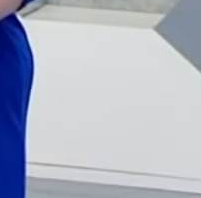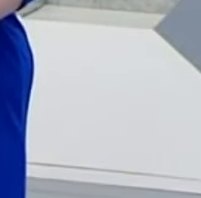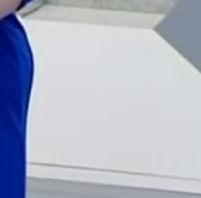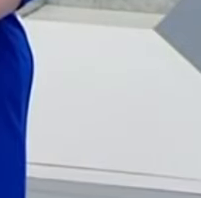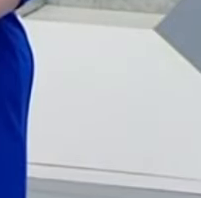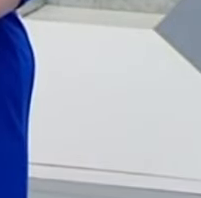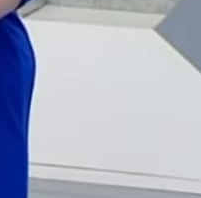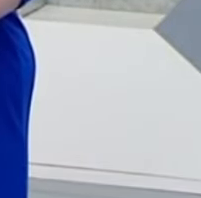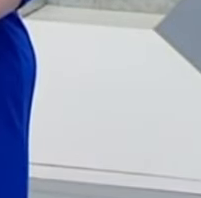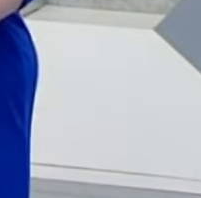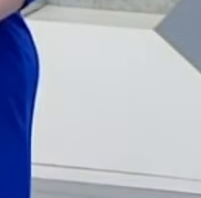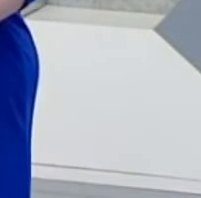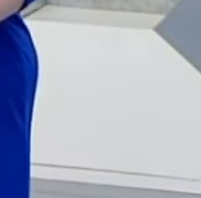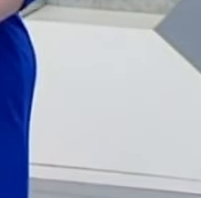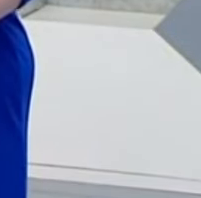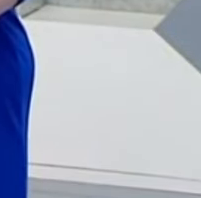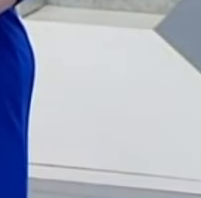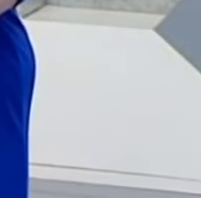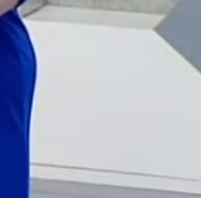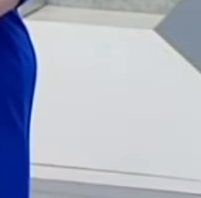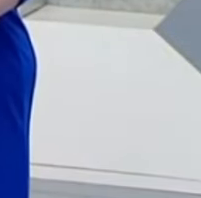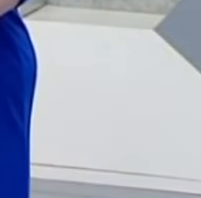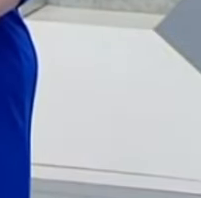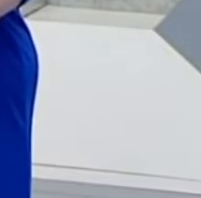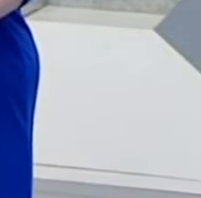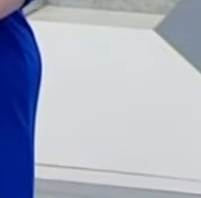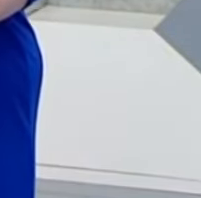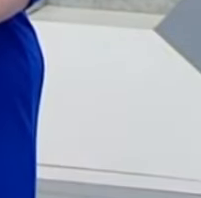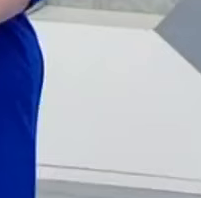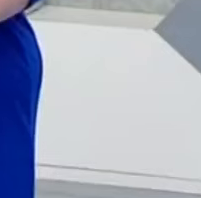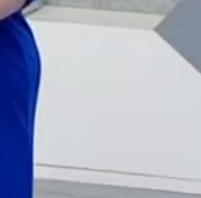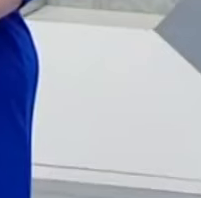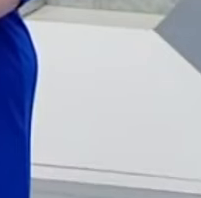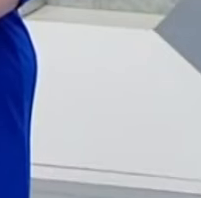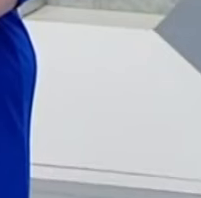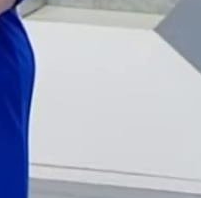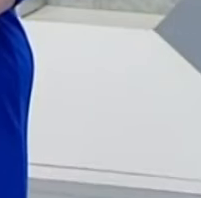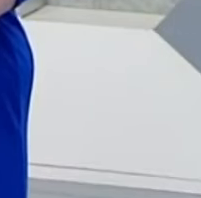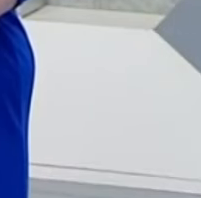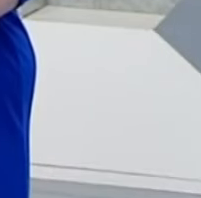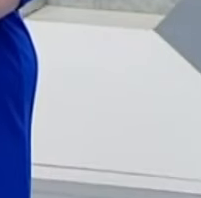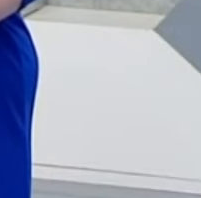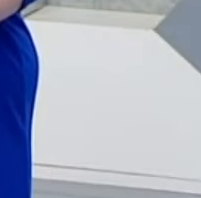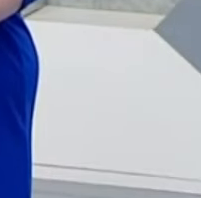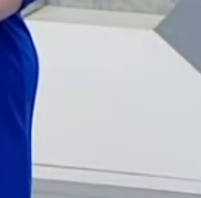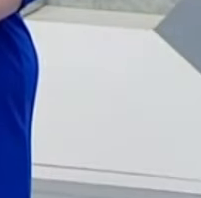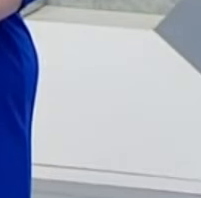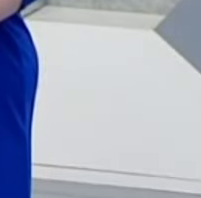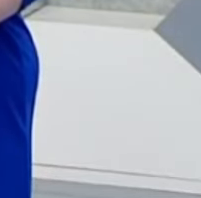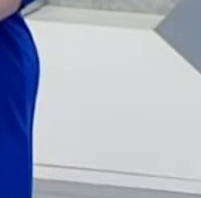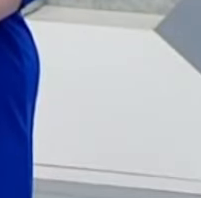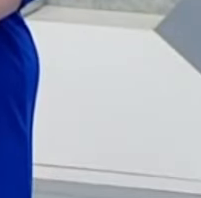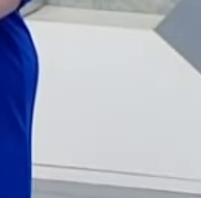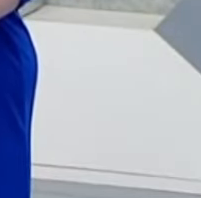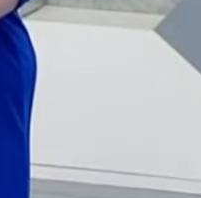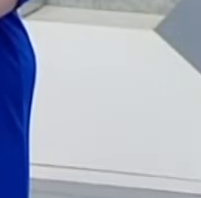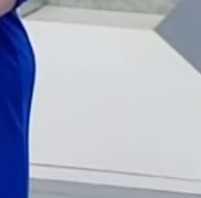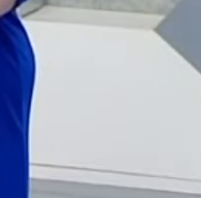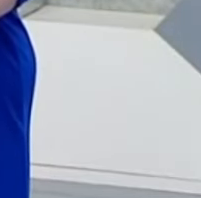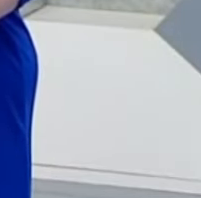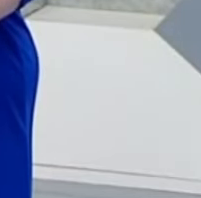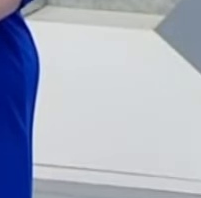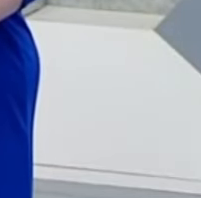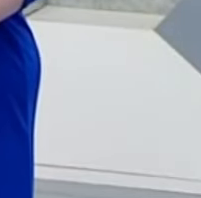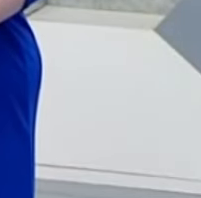Kapuso, para sa mga maiinit na balita, mag-subscribe sa GMA Integrated News sa YouTube. Sa mga kapuso naman abroad, subaybayan nyo kami sa